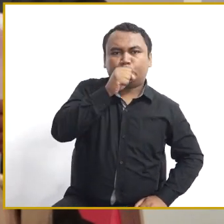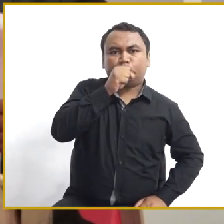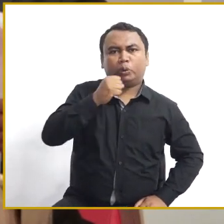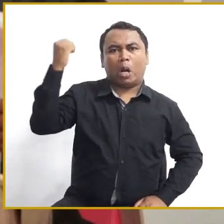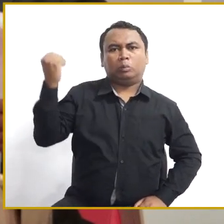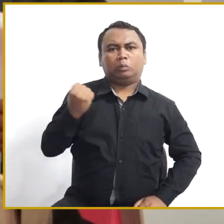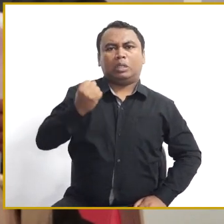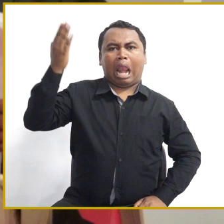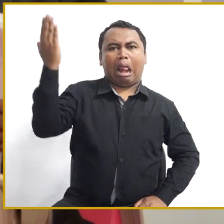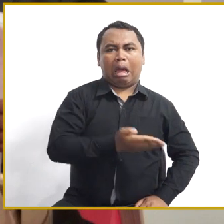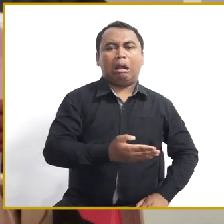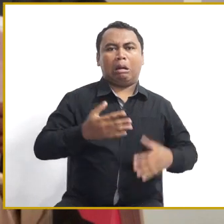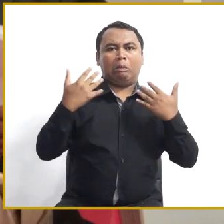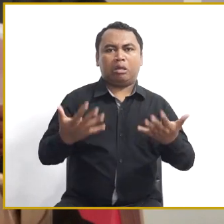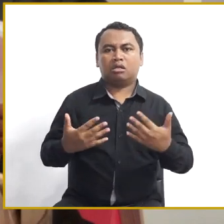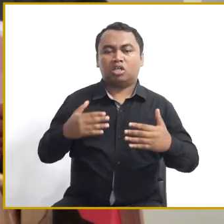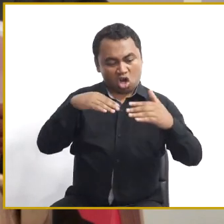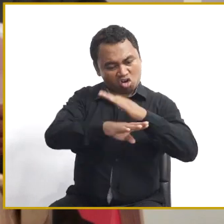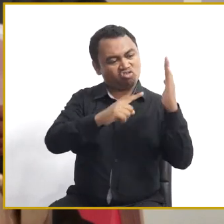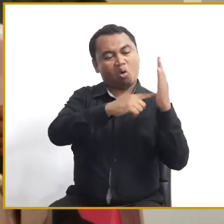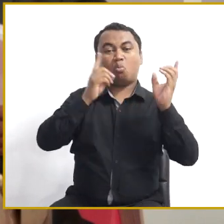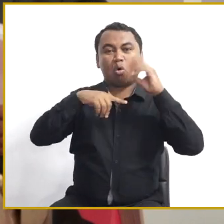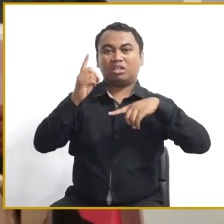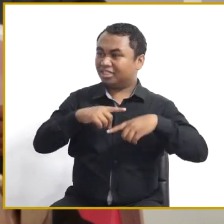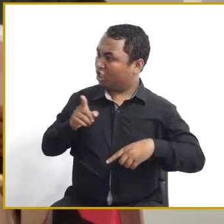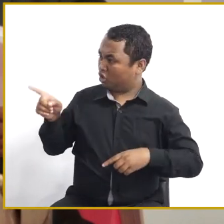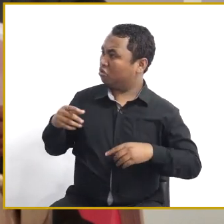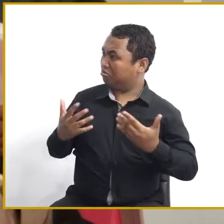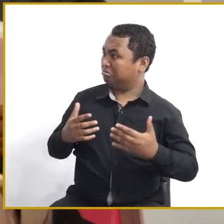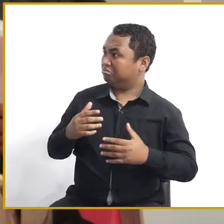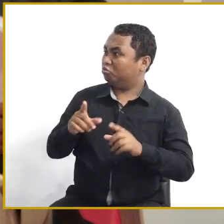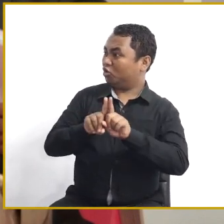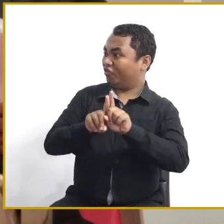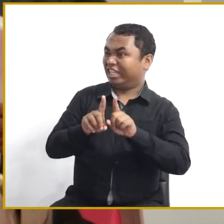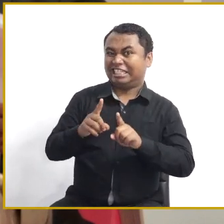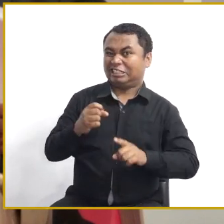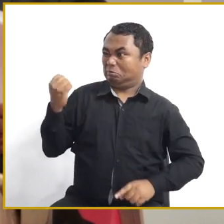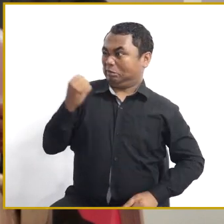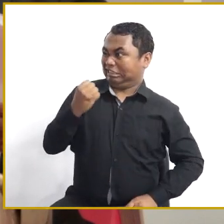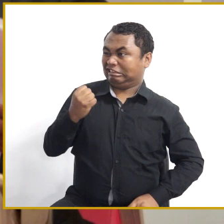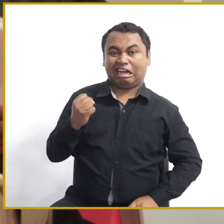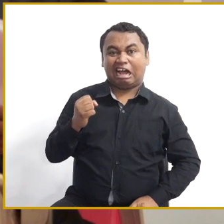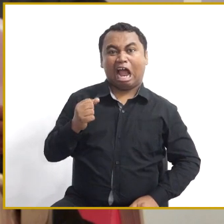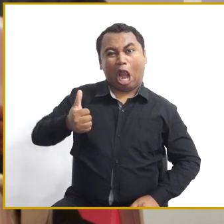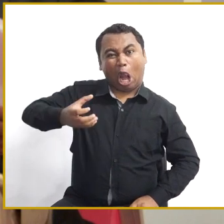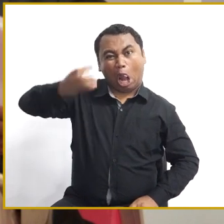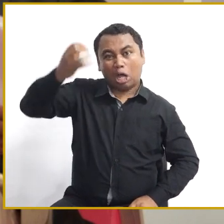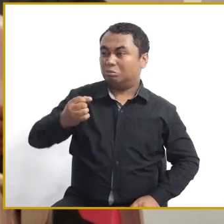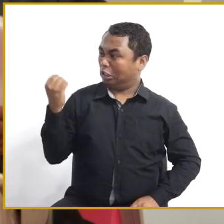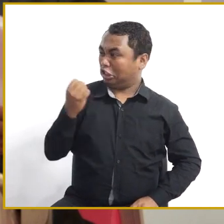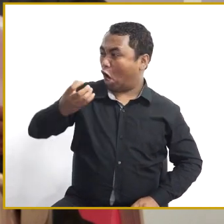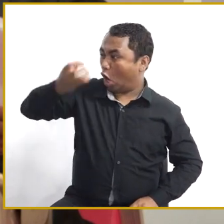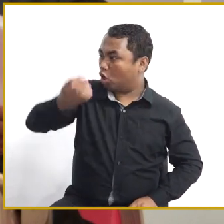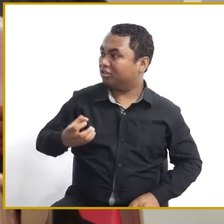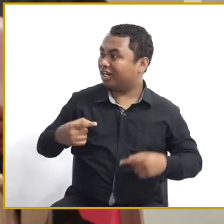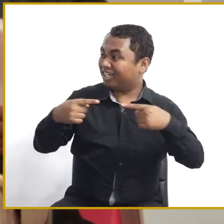ihany mahita an'le izy hoe ato daholo ny resaka politika so de makany amina resaka dictature ihany tsika zany patrik rarimanana voaresaka ao ny demokrasia